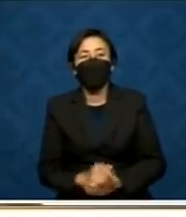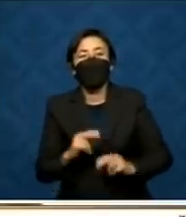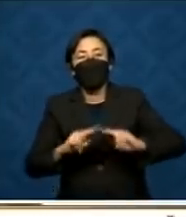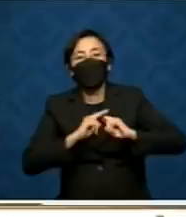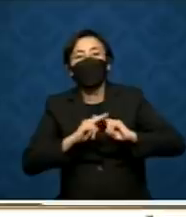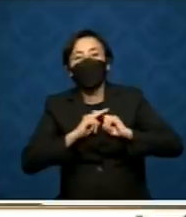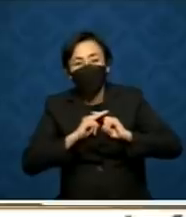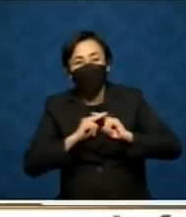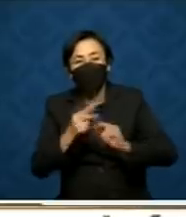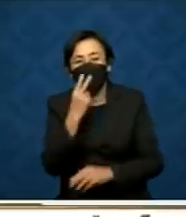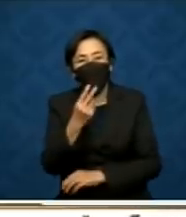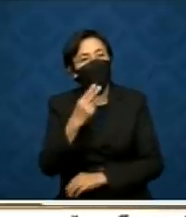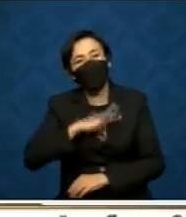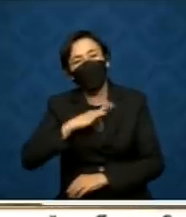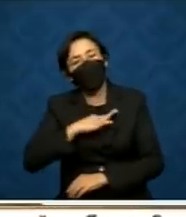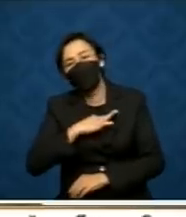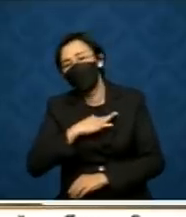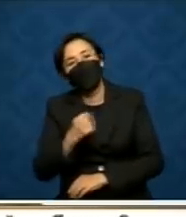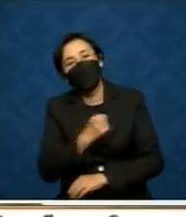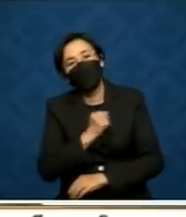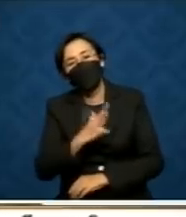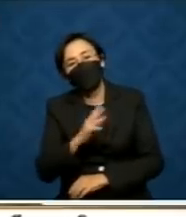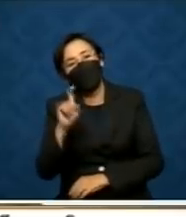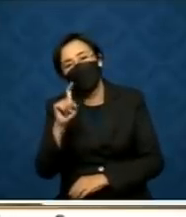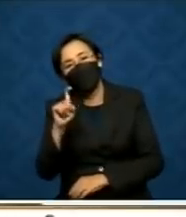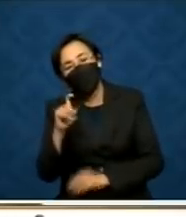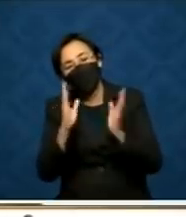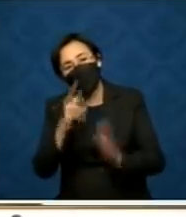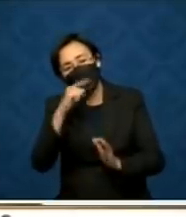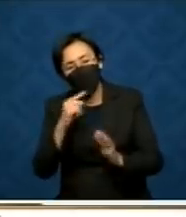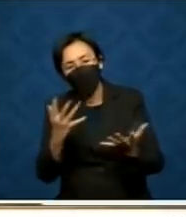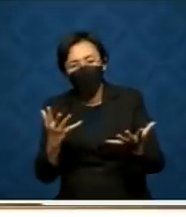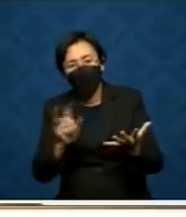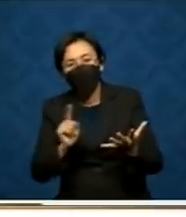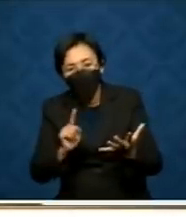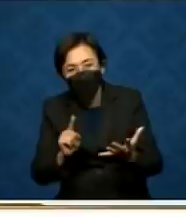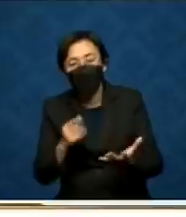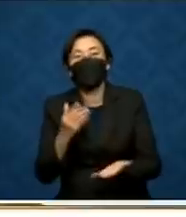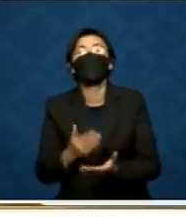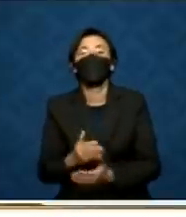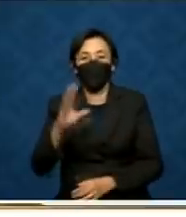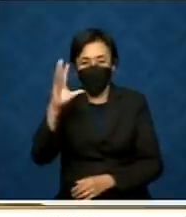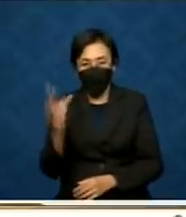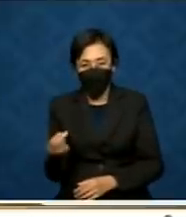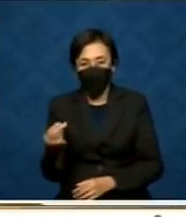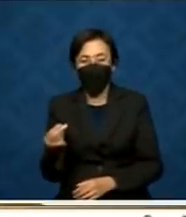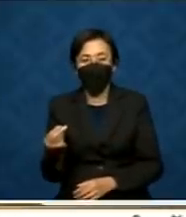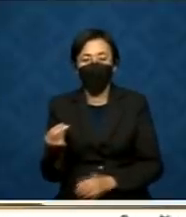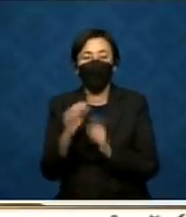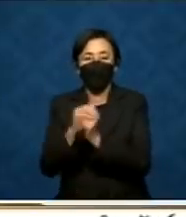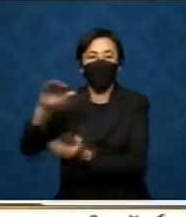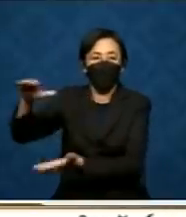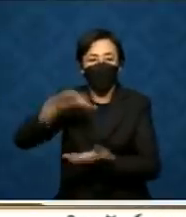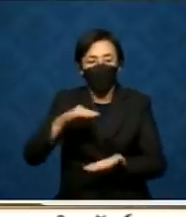คงจะดูแล้วทนไม่ไหวตายแน่คนไทยดูแบบนี้ก็ขอชิโนฟาร์มเข้ามาราชวิลัย